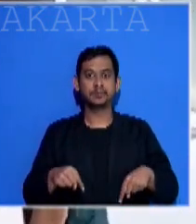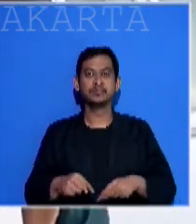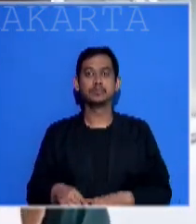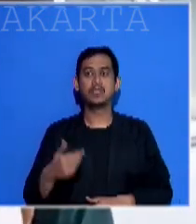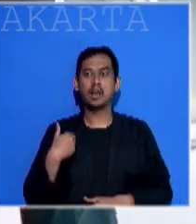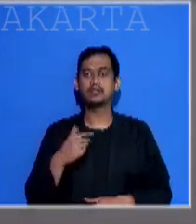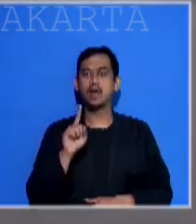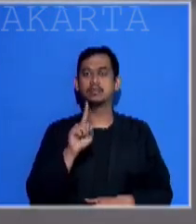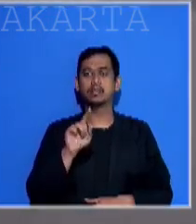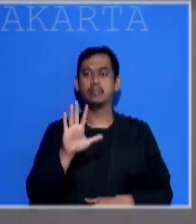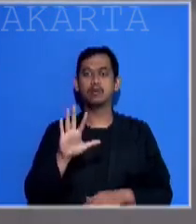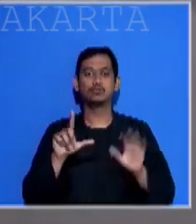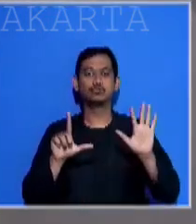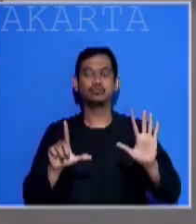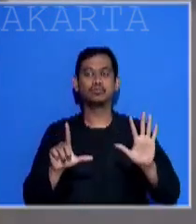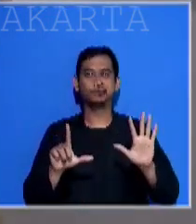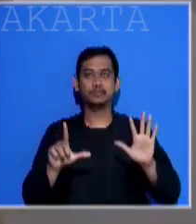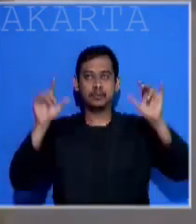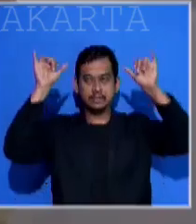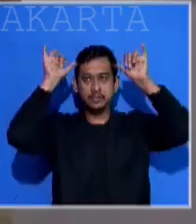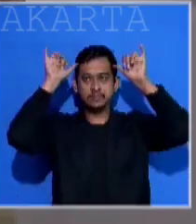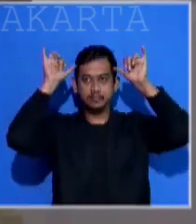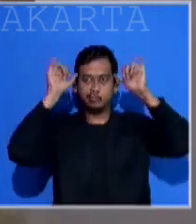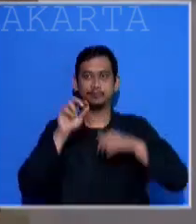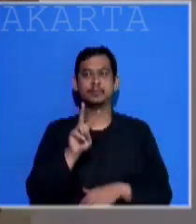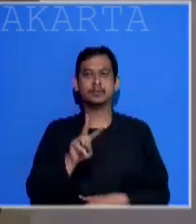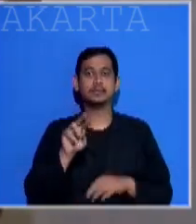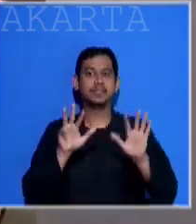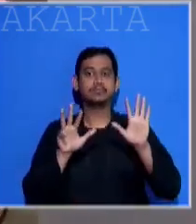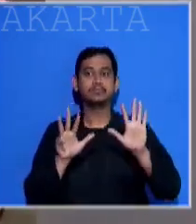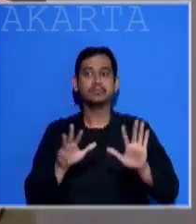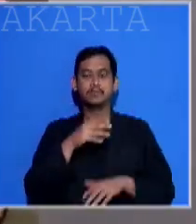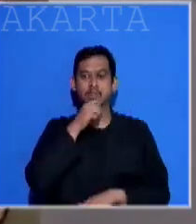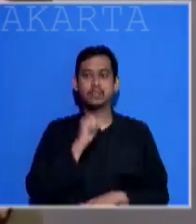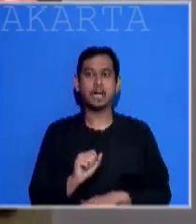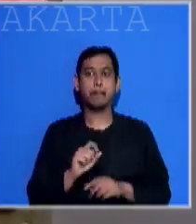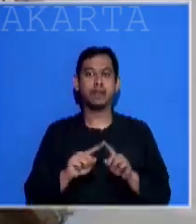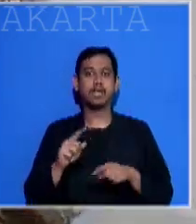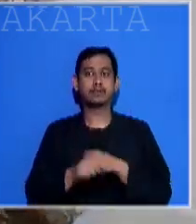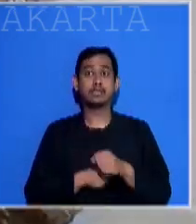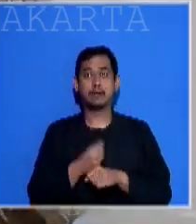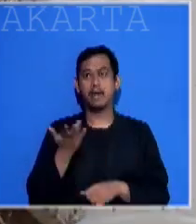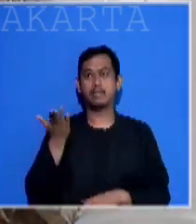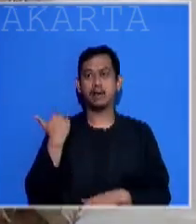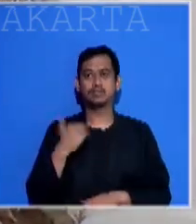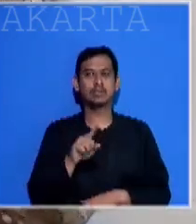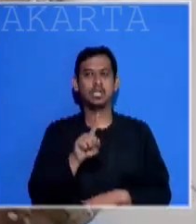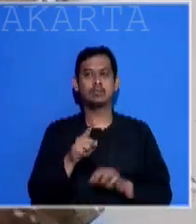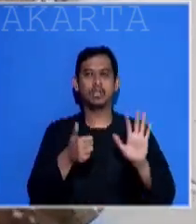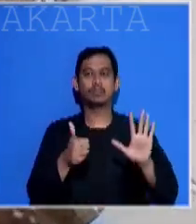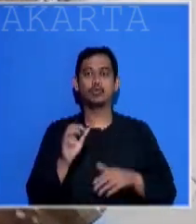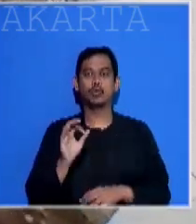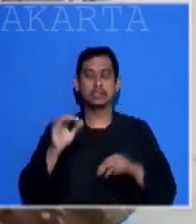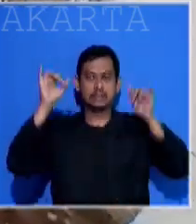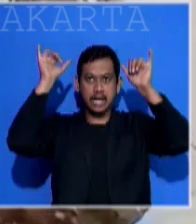157 ekor sapi dan 39 ekor kambing sedangkan tahun 2023 lalu sebanyak 160 ekor sapi